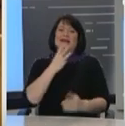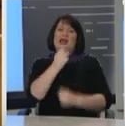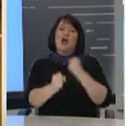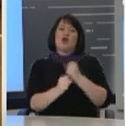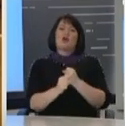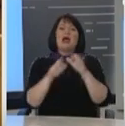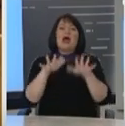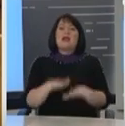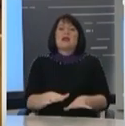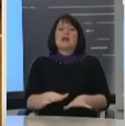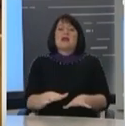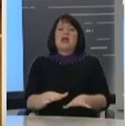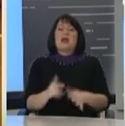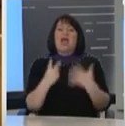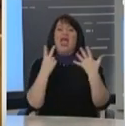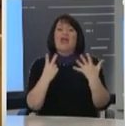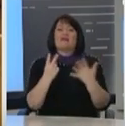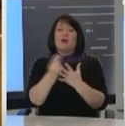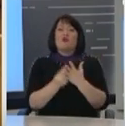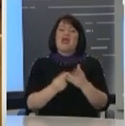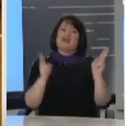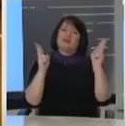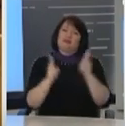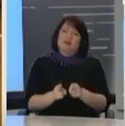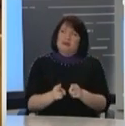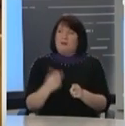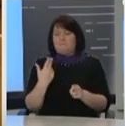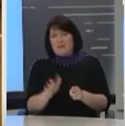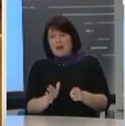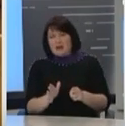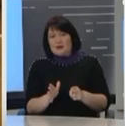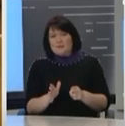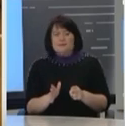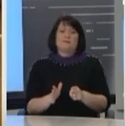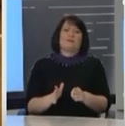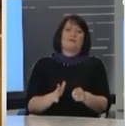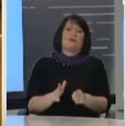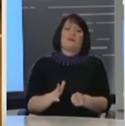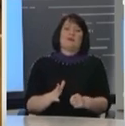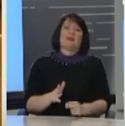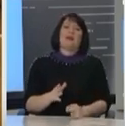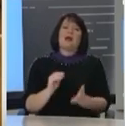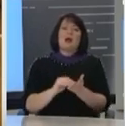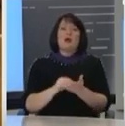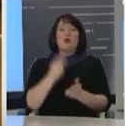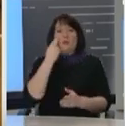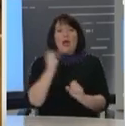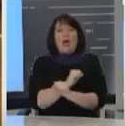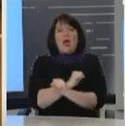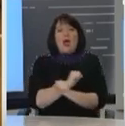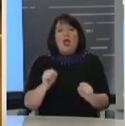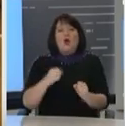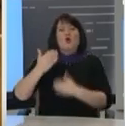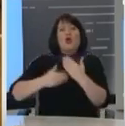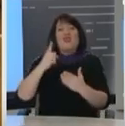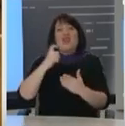η ανεργία έχει μειωθεί κατά 7 ποσοστιαίες μονάδες περίπου, ενώ καταγράφεται ρεκόρ